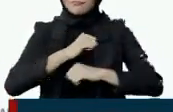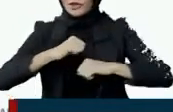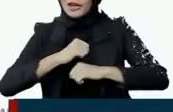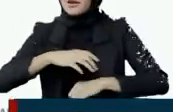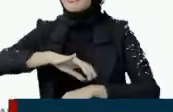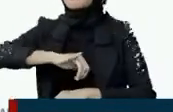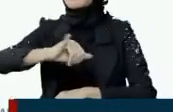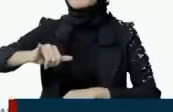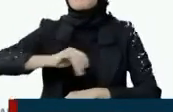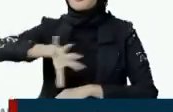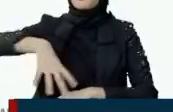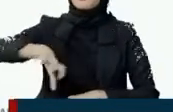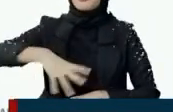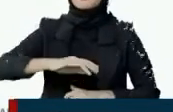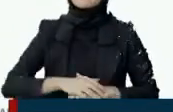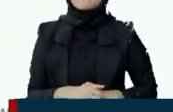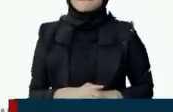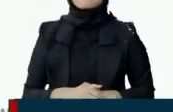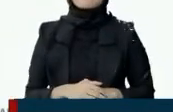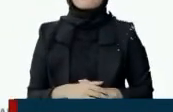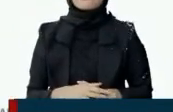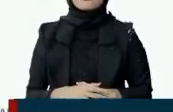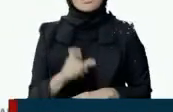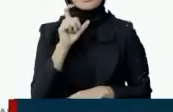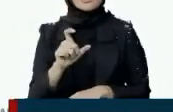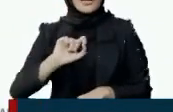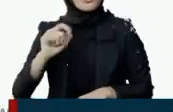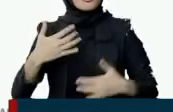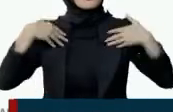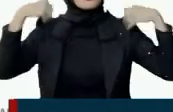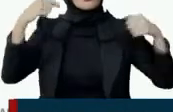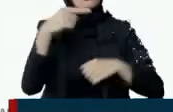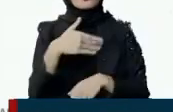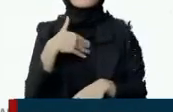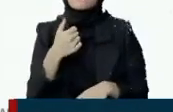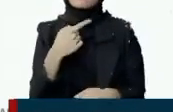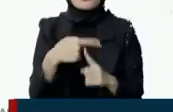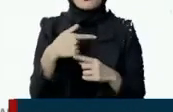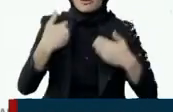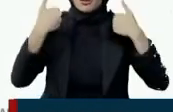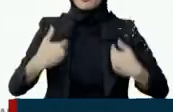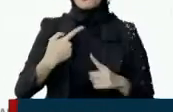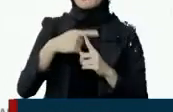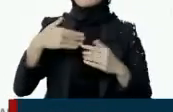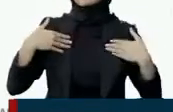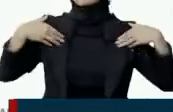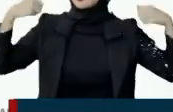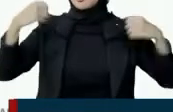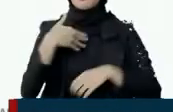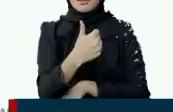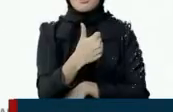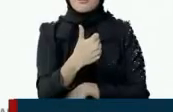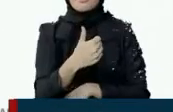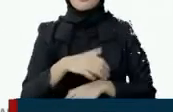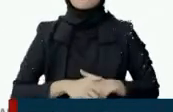warga untuk mengkonsumsi makanan dengan gizi berimbang sebagai upaya mencegah penularan coffee 11 selain juga menjaga